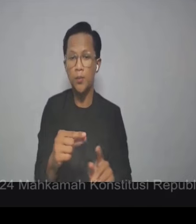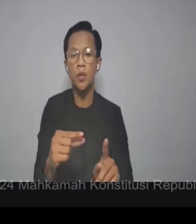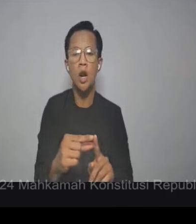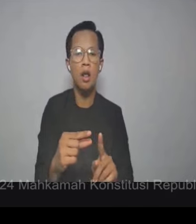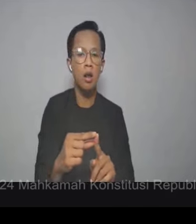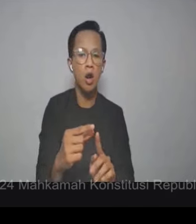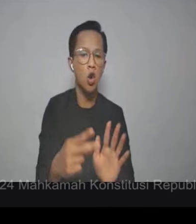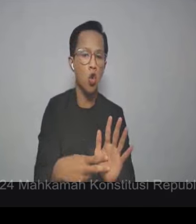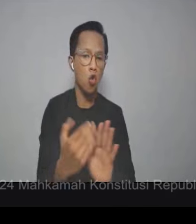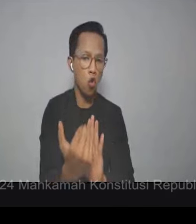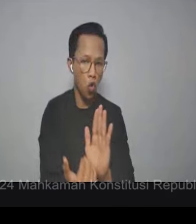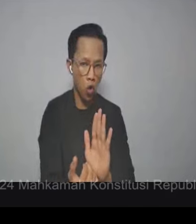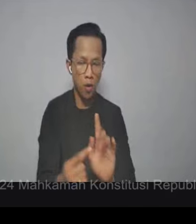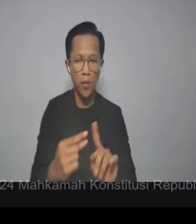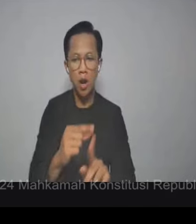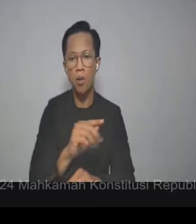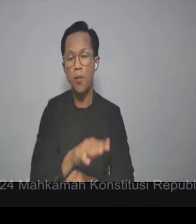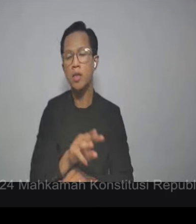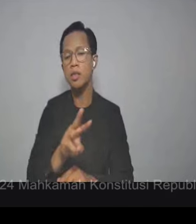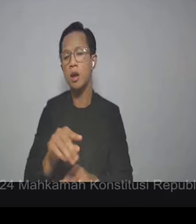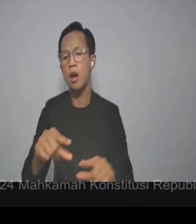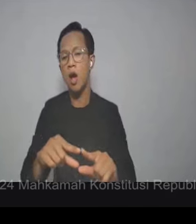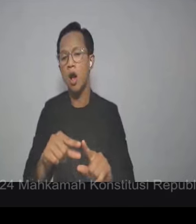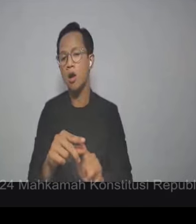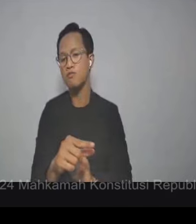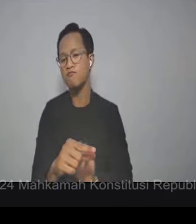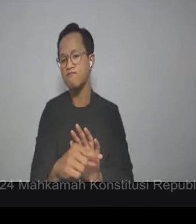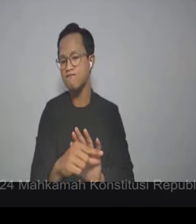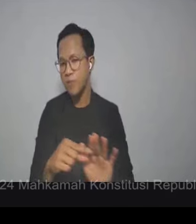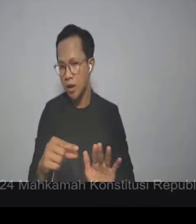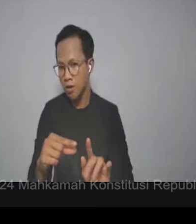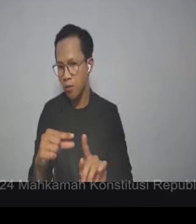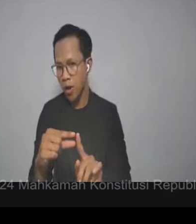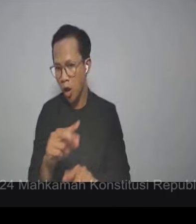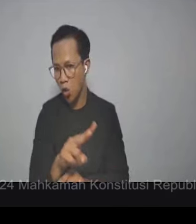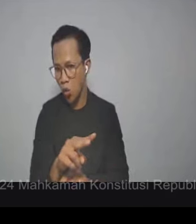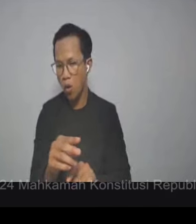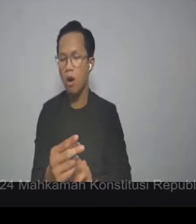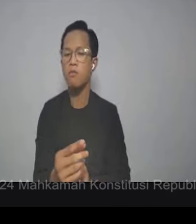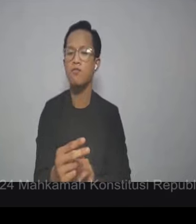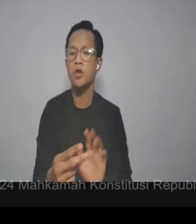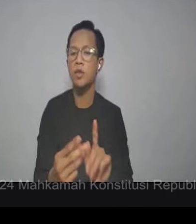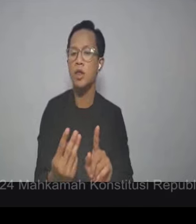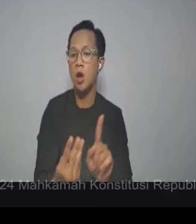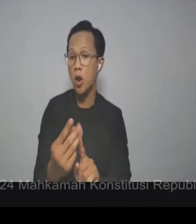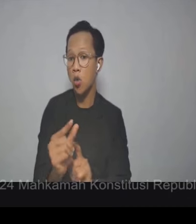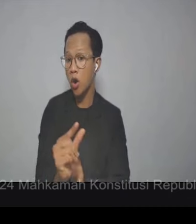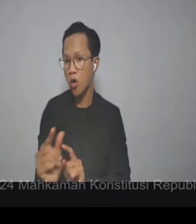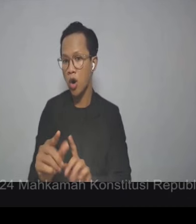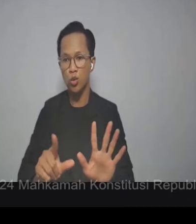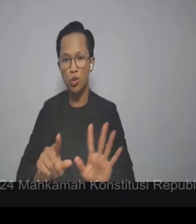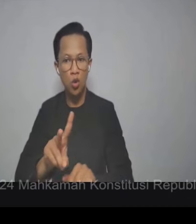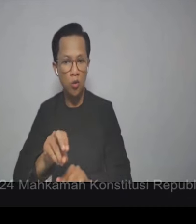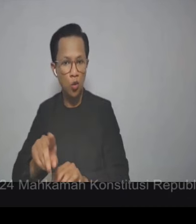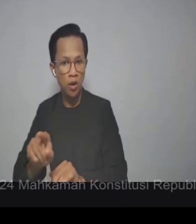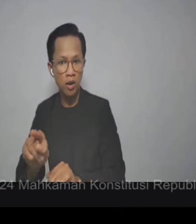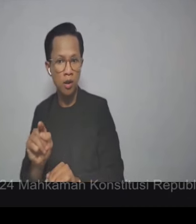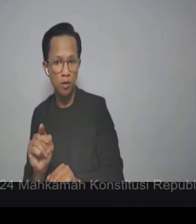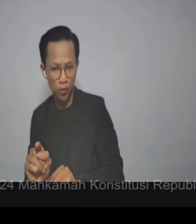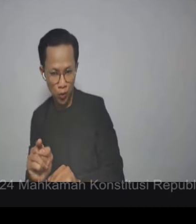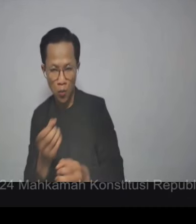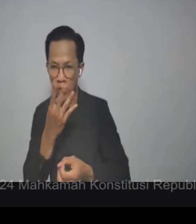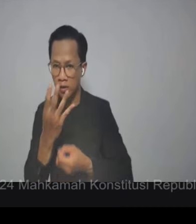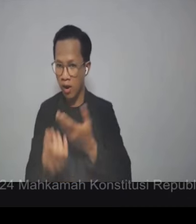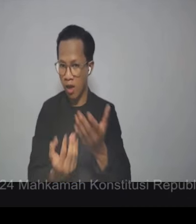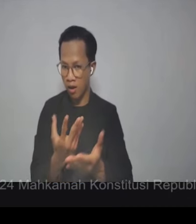undang-undang 7221 bahwa pengaturan mengenai pemeriksaan bukti permulaan sebagaimana diatur dalam KUHAP video penjelasan Pasal 43 ayat 1